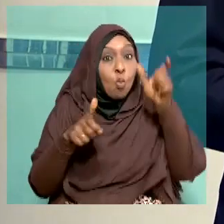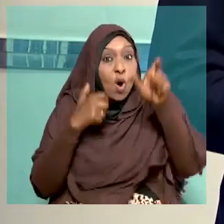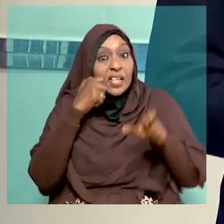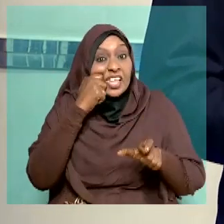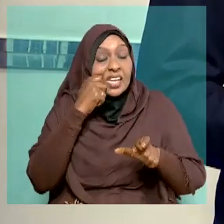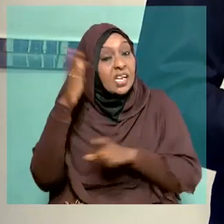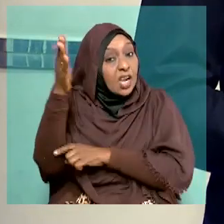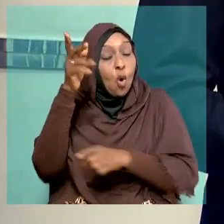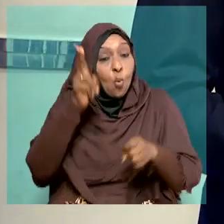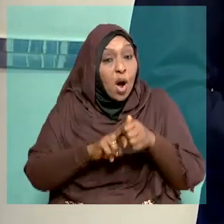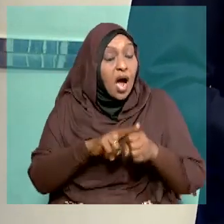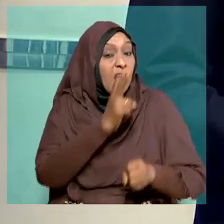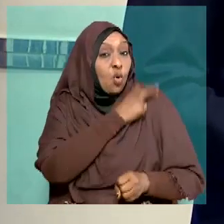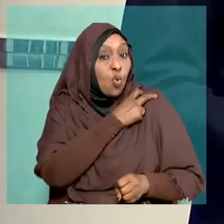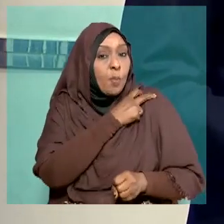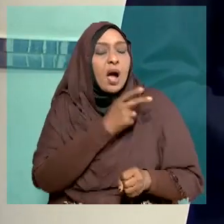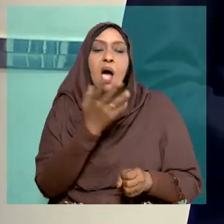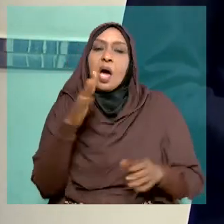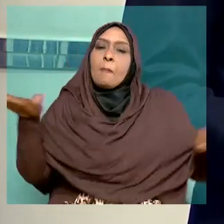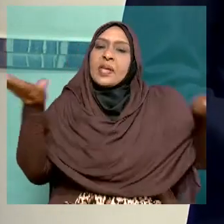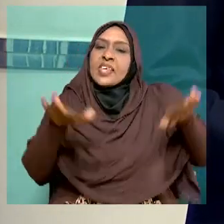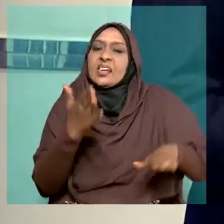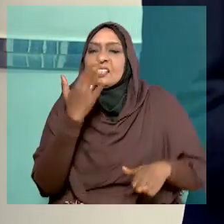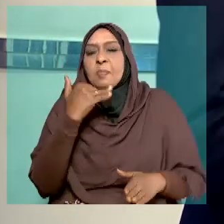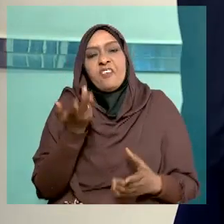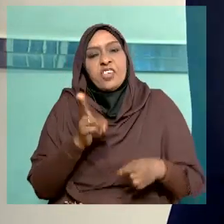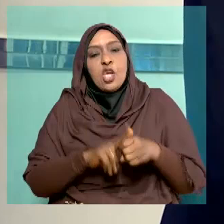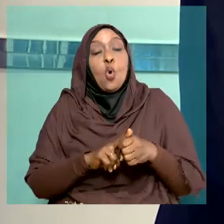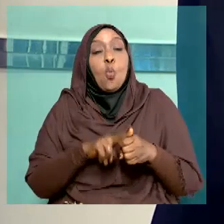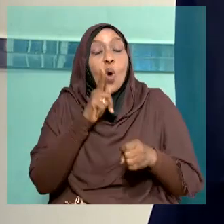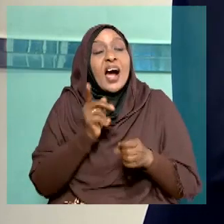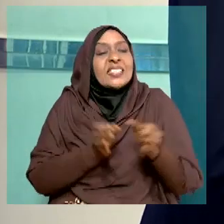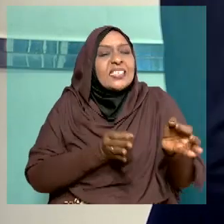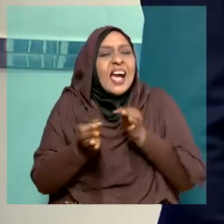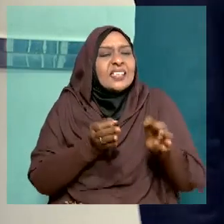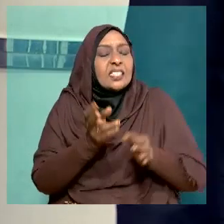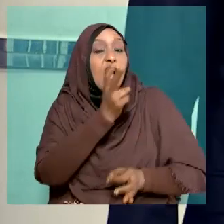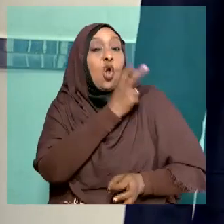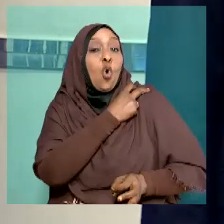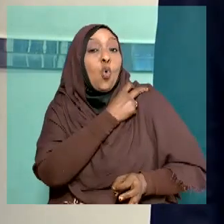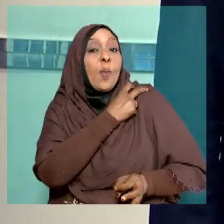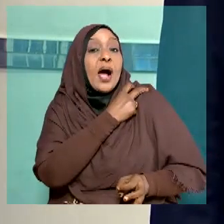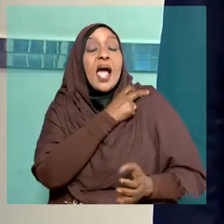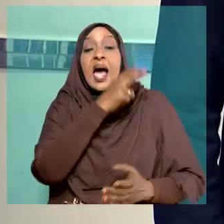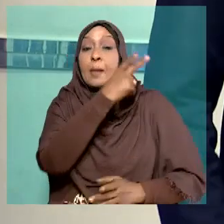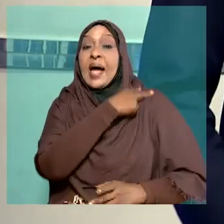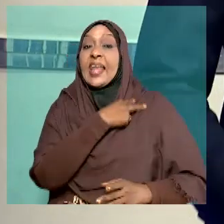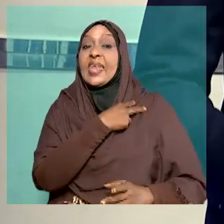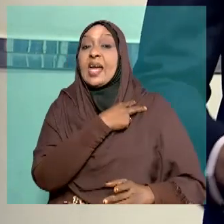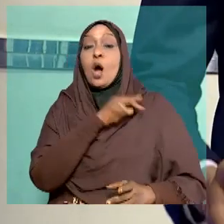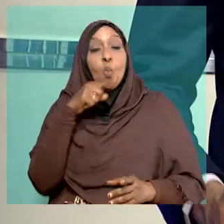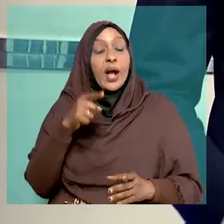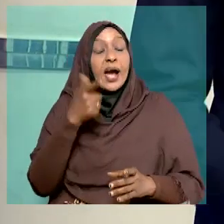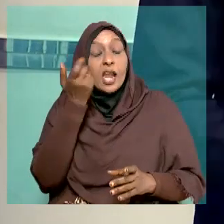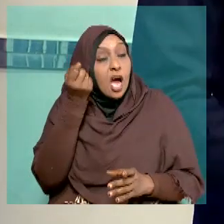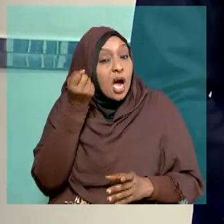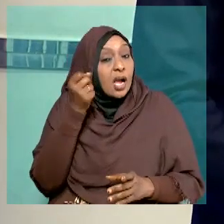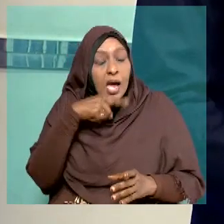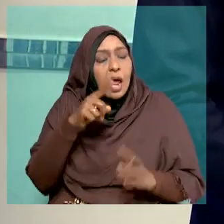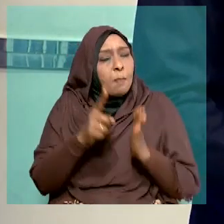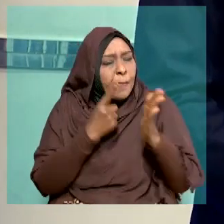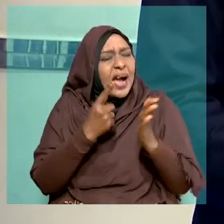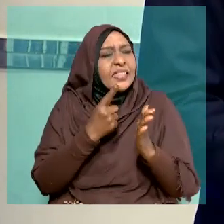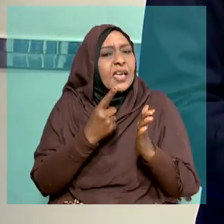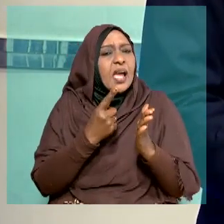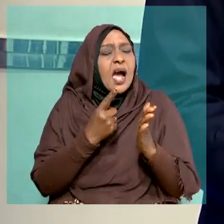إلى غياب هذه المجالس وتسييس الحكم المحلي. يضيف الكاتب النور فيقول: المبادئ الأساسية